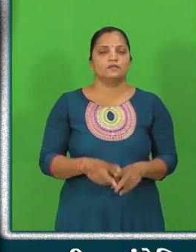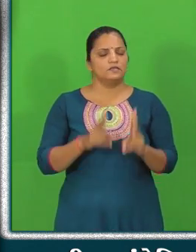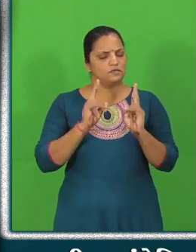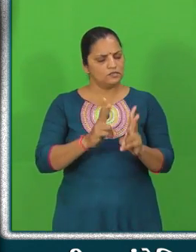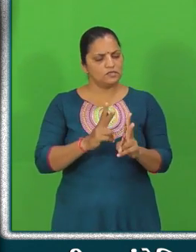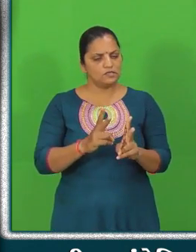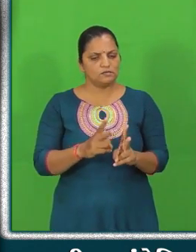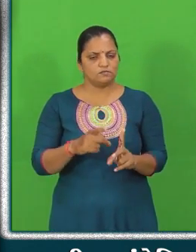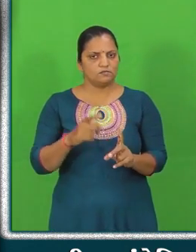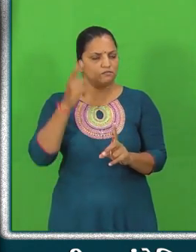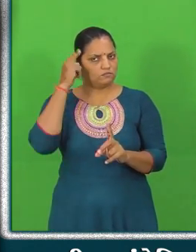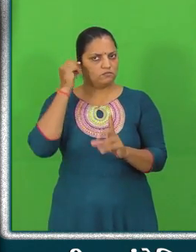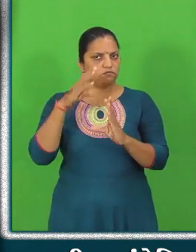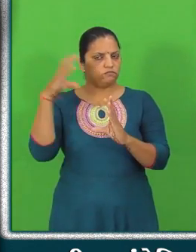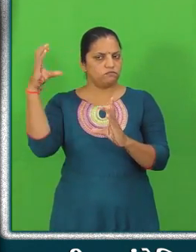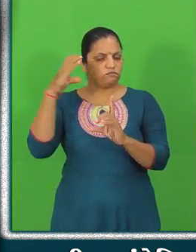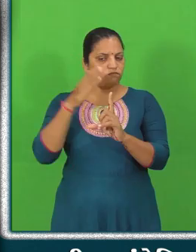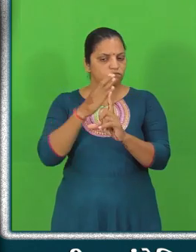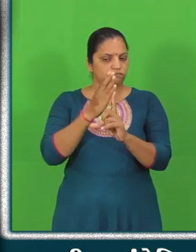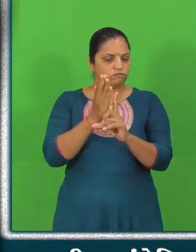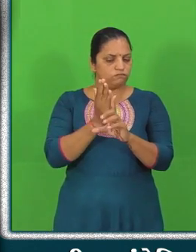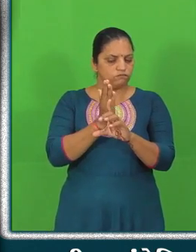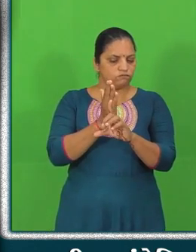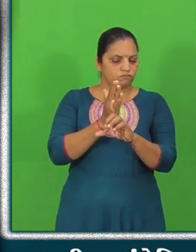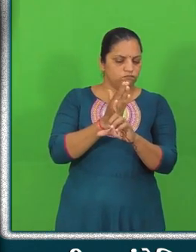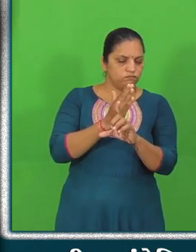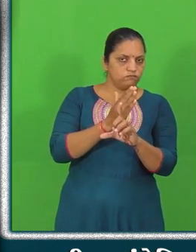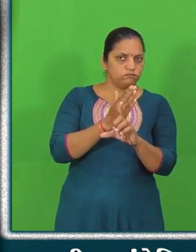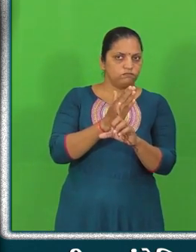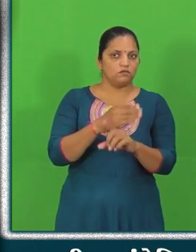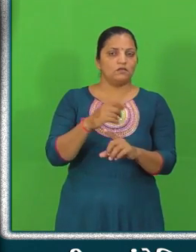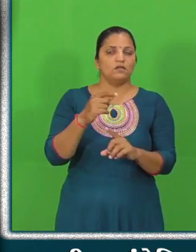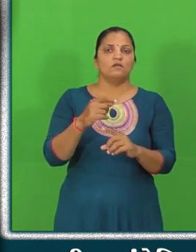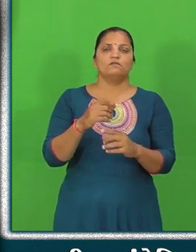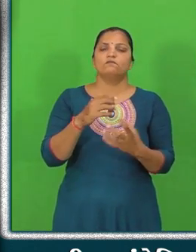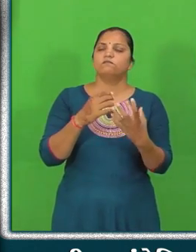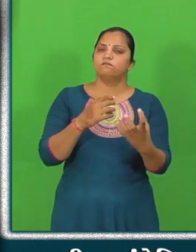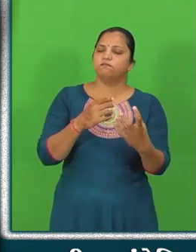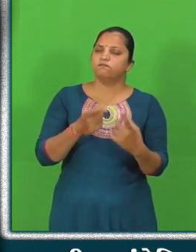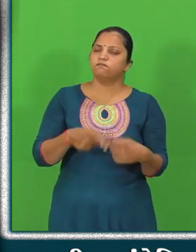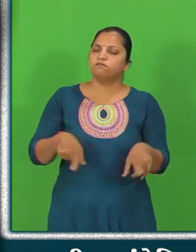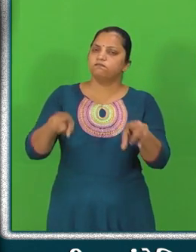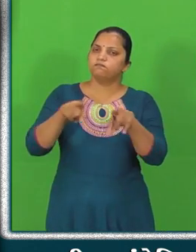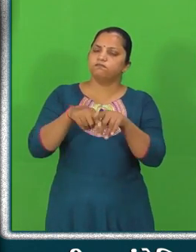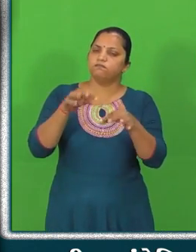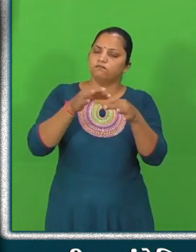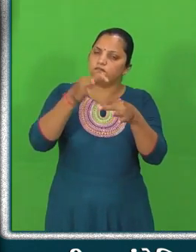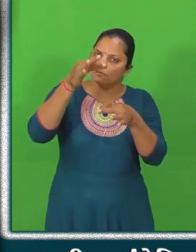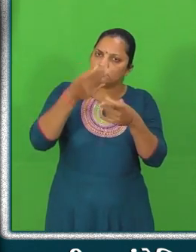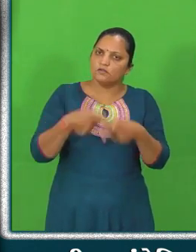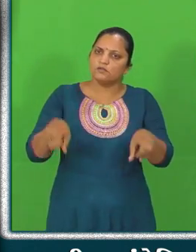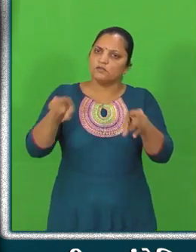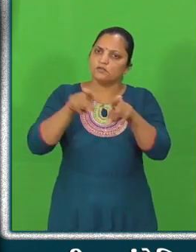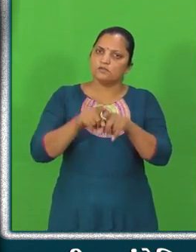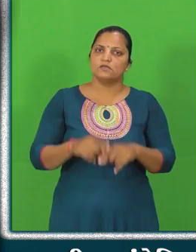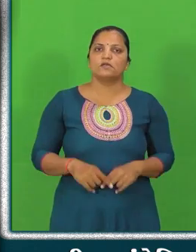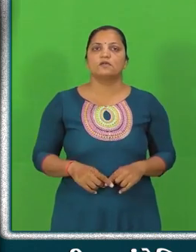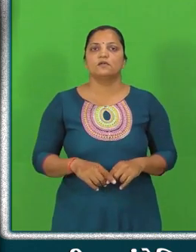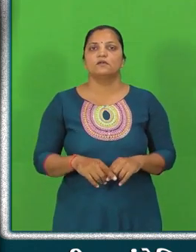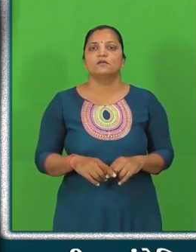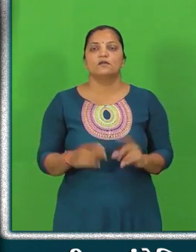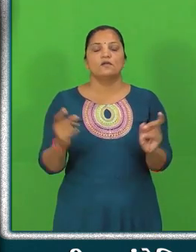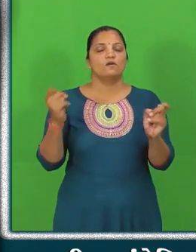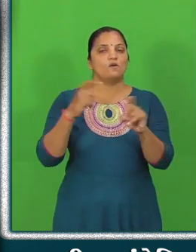मळशे। केवुं मळे छे? तो वस्तुनुं कद जेटलुं छे एटलुं ज प्रतिबिंबनुं कद मळशे। वस्तु केवी